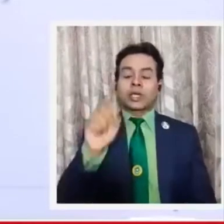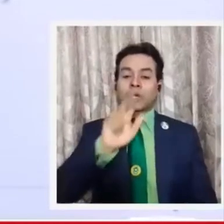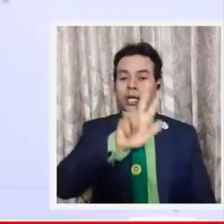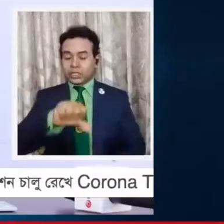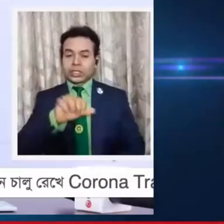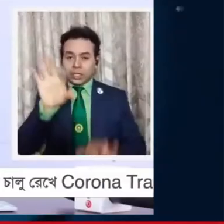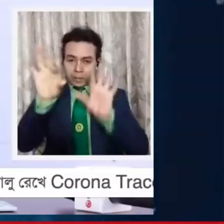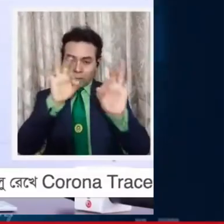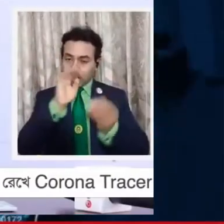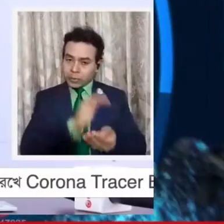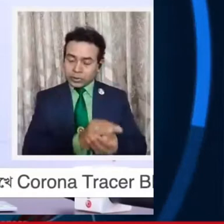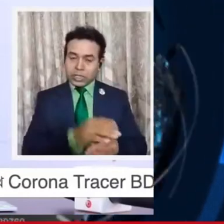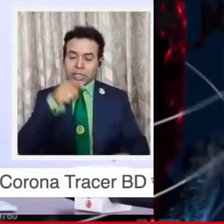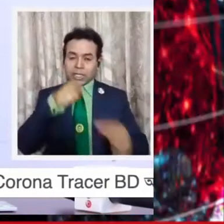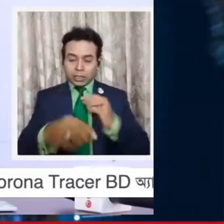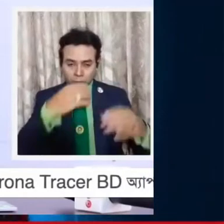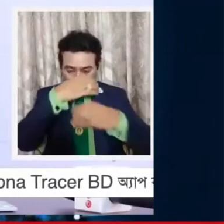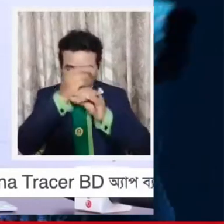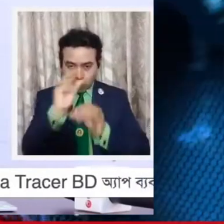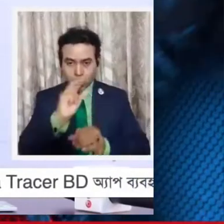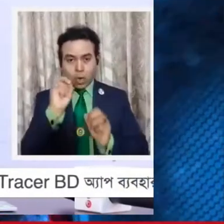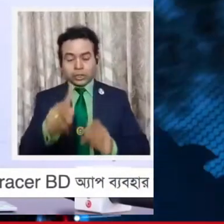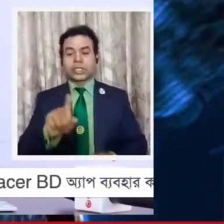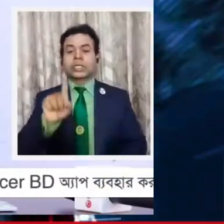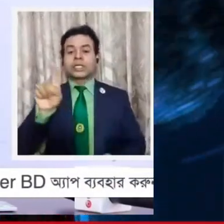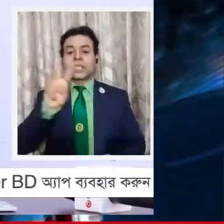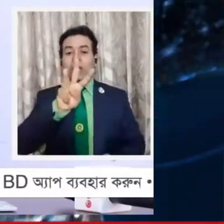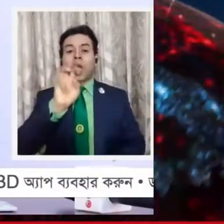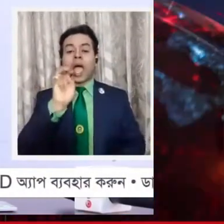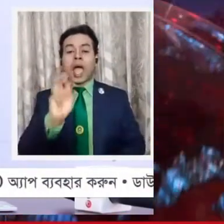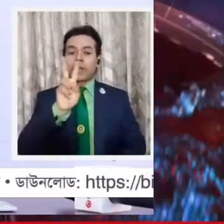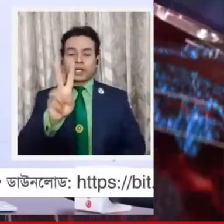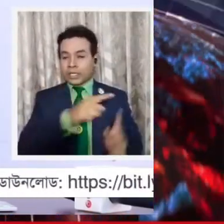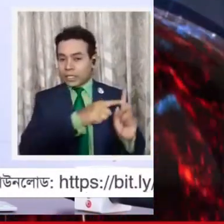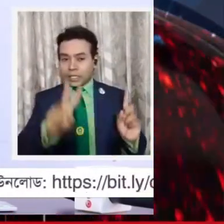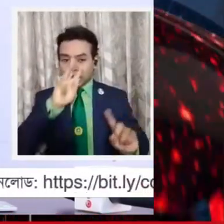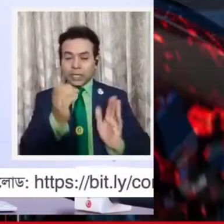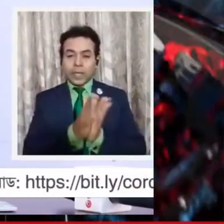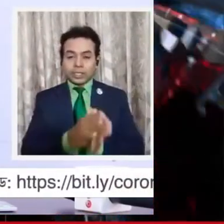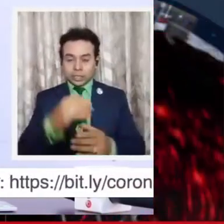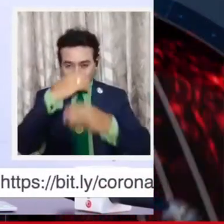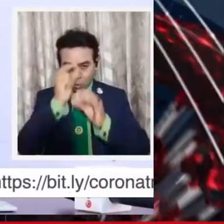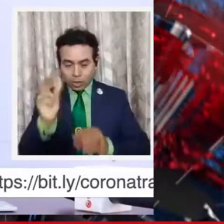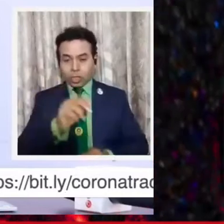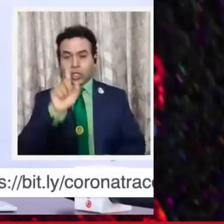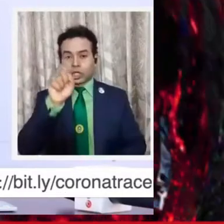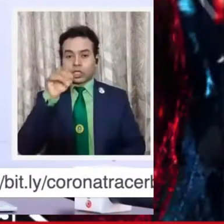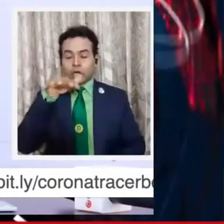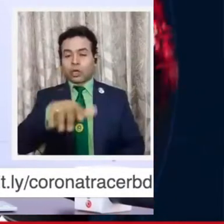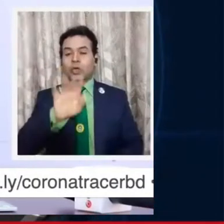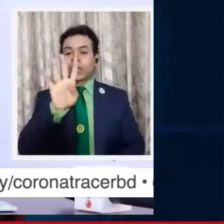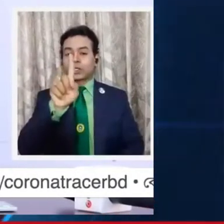1,13,558 জন। গত 24 ঘন্টায় নমুনা সংগ্রহ হয়েছে 13,329 এবং PCR পরীক্ষা হয়েছে